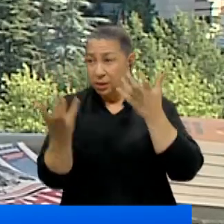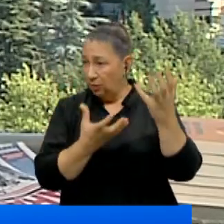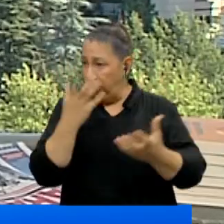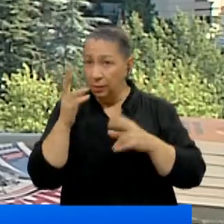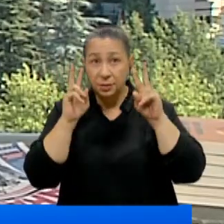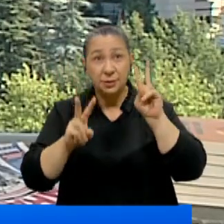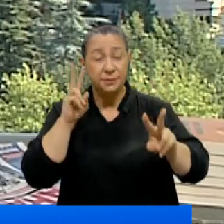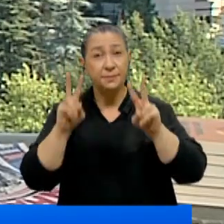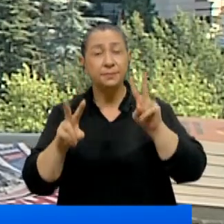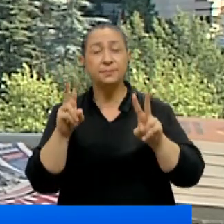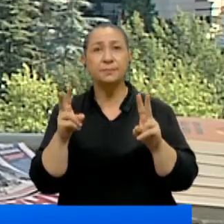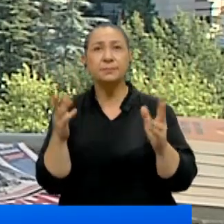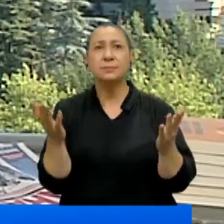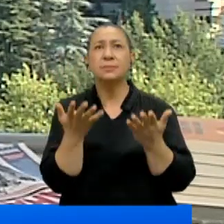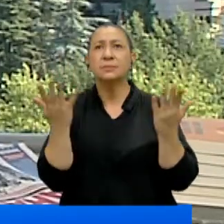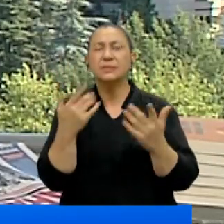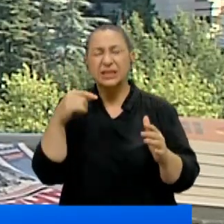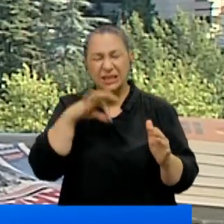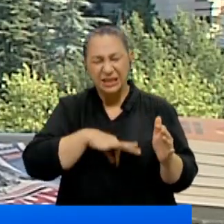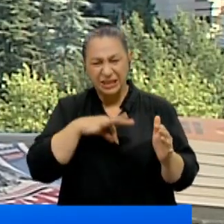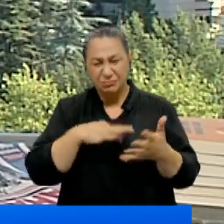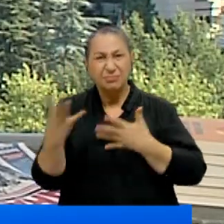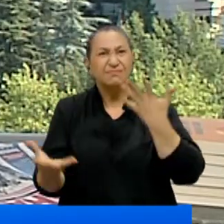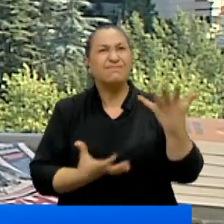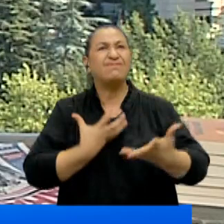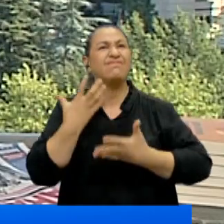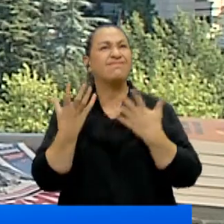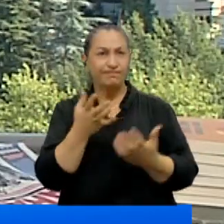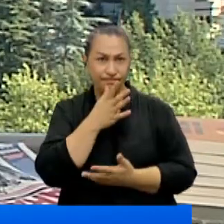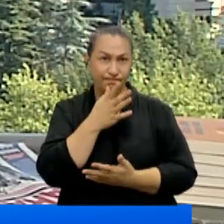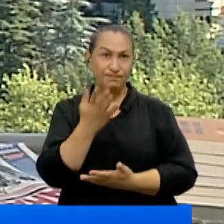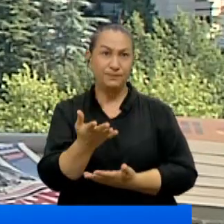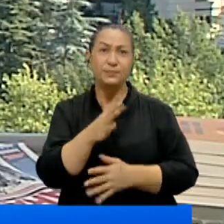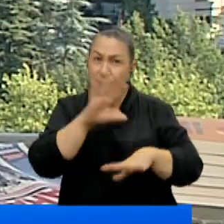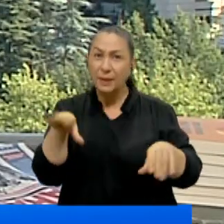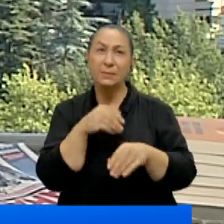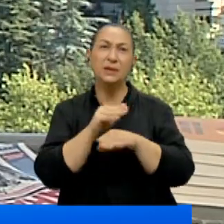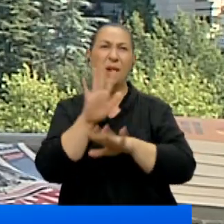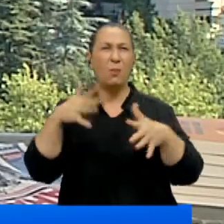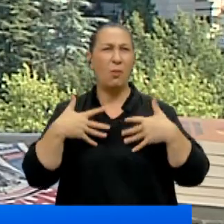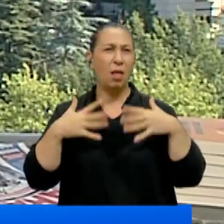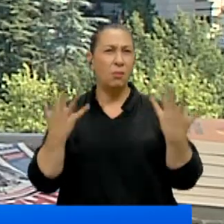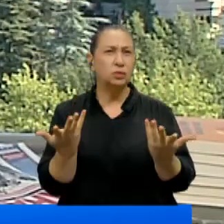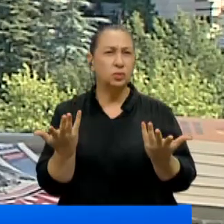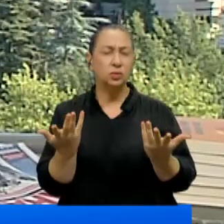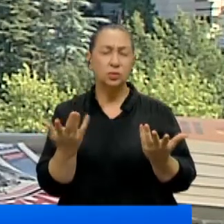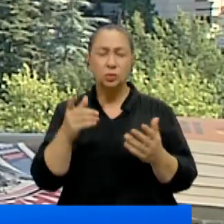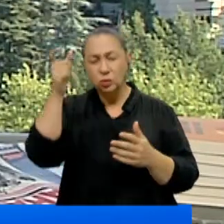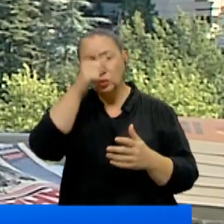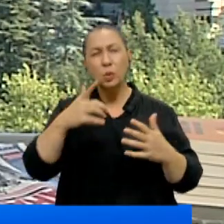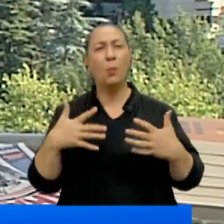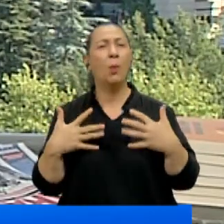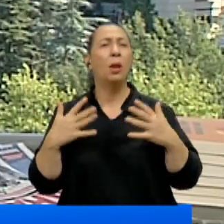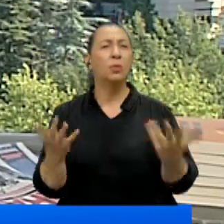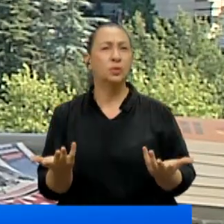yandığını gördüğümüzde ne kadar içimiz yandı biliyoruz. Yaşadık. Herkesin morali bozuldu. Türkiye'nin morali